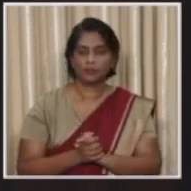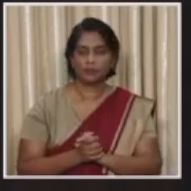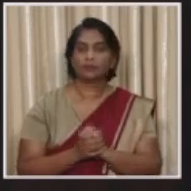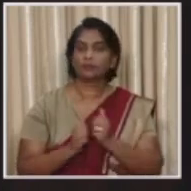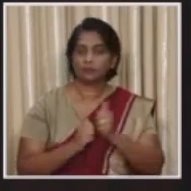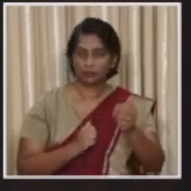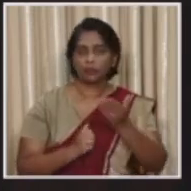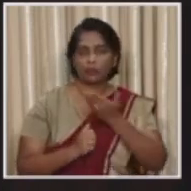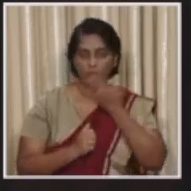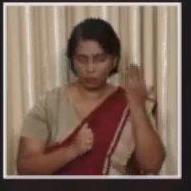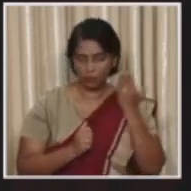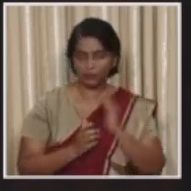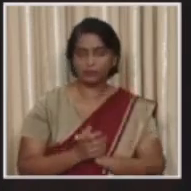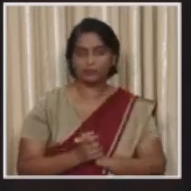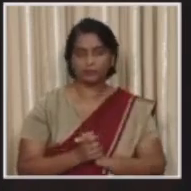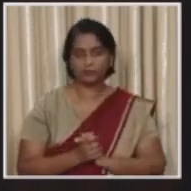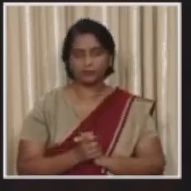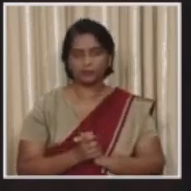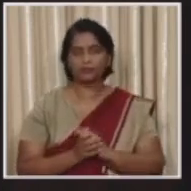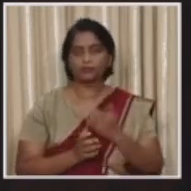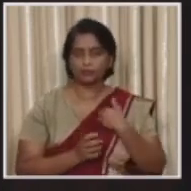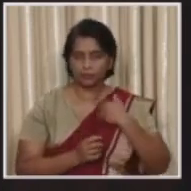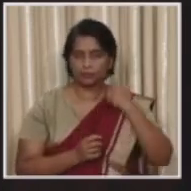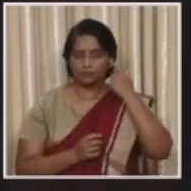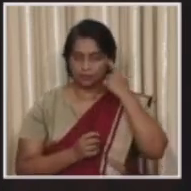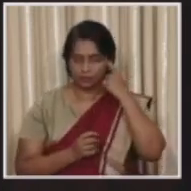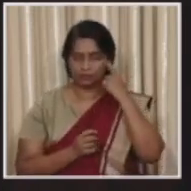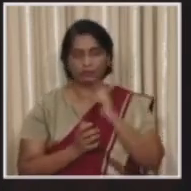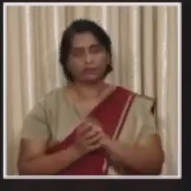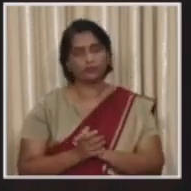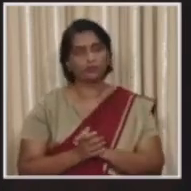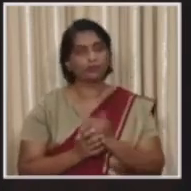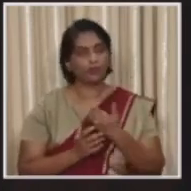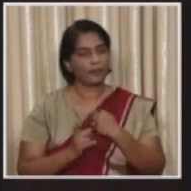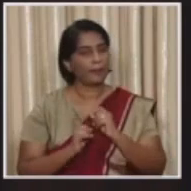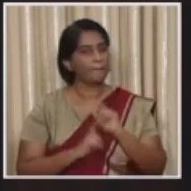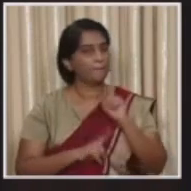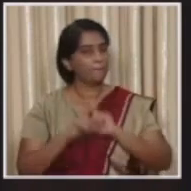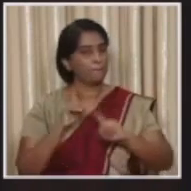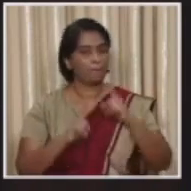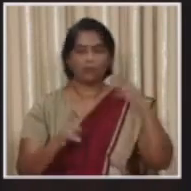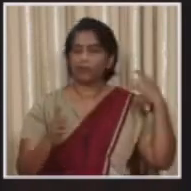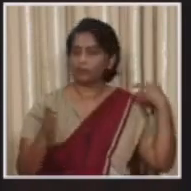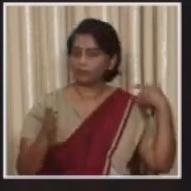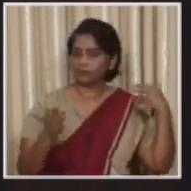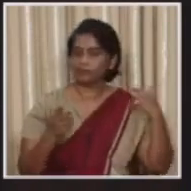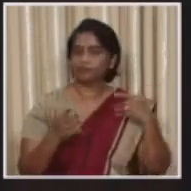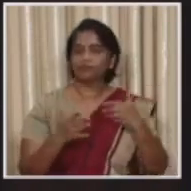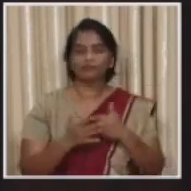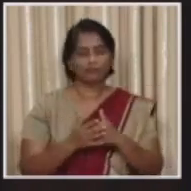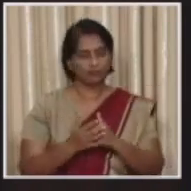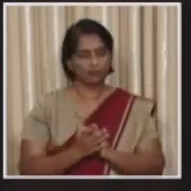කරන්න පුළුවන්කම ලැබෙනවා. මම හිතනවා අපේ පාර්ලිමේන්තු ඉතිහාසය තුළ